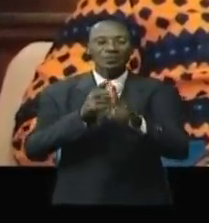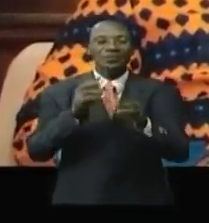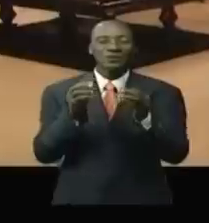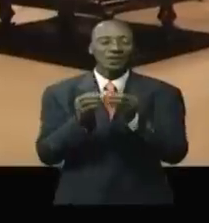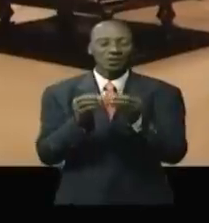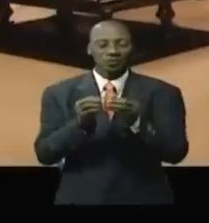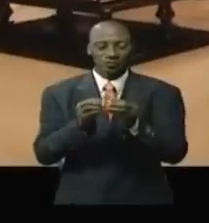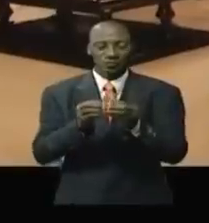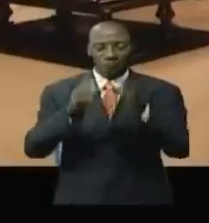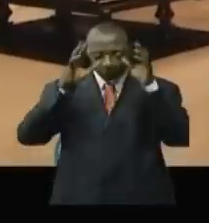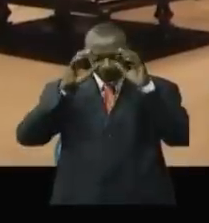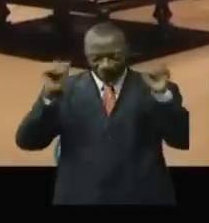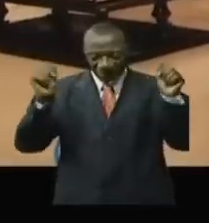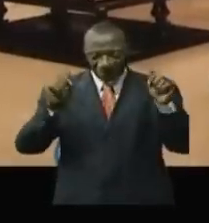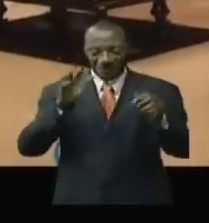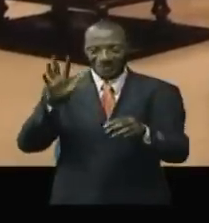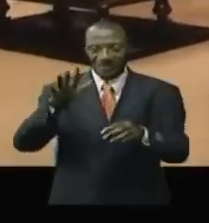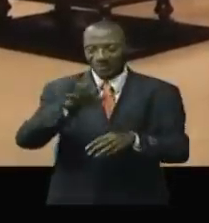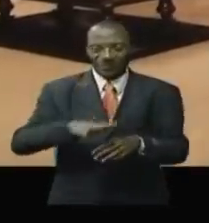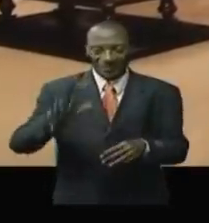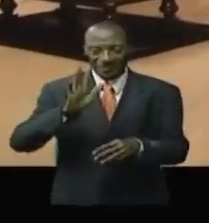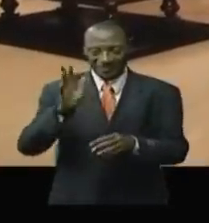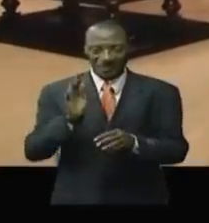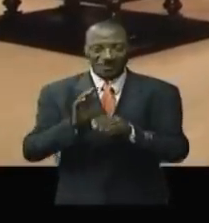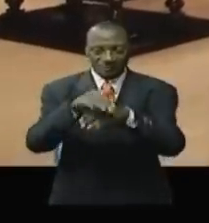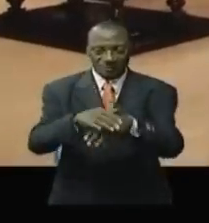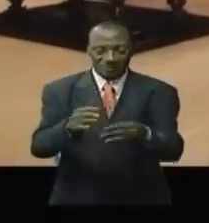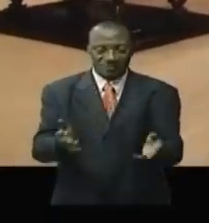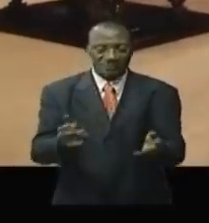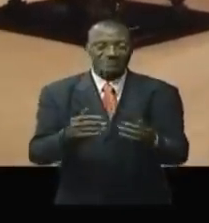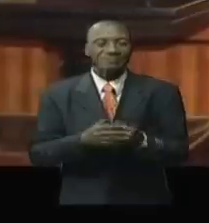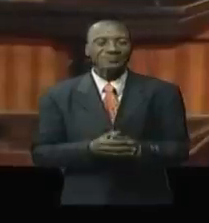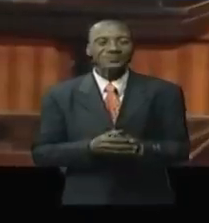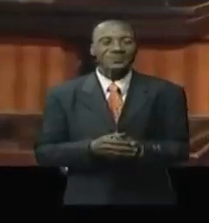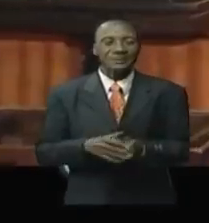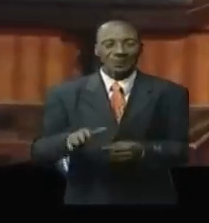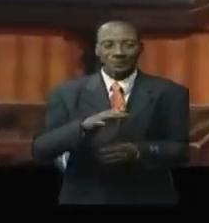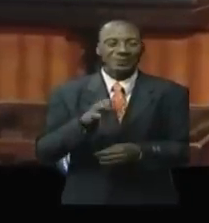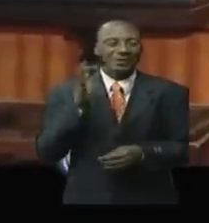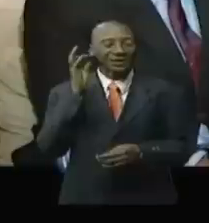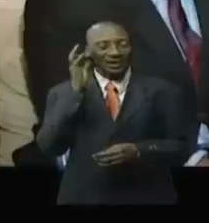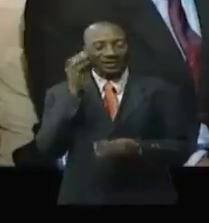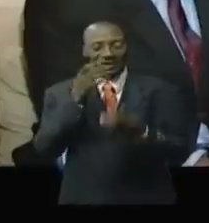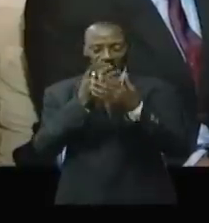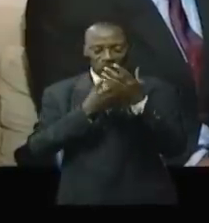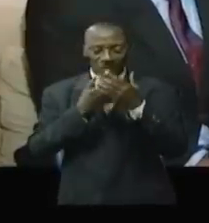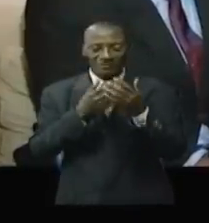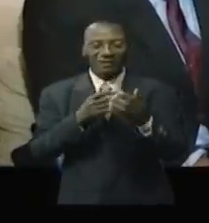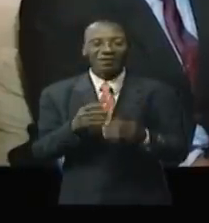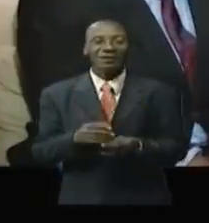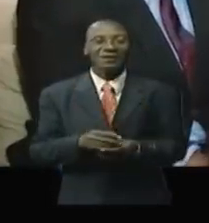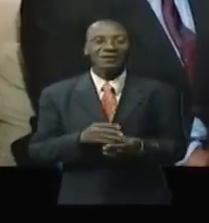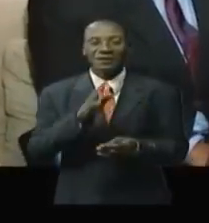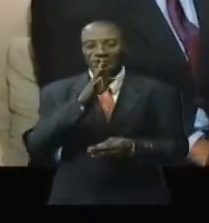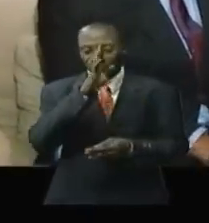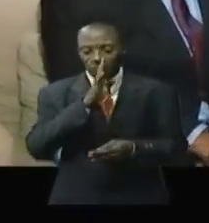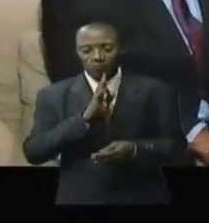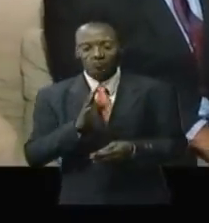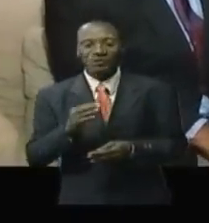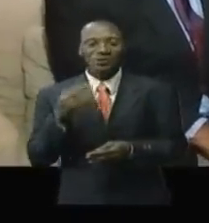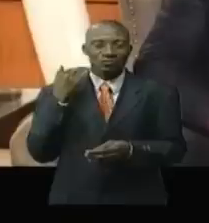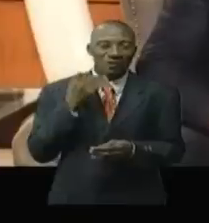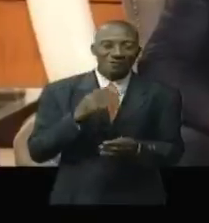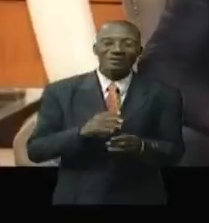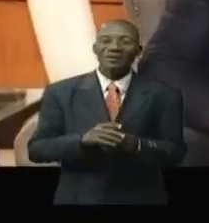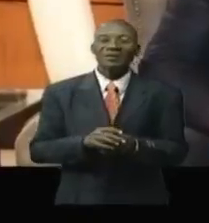l'État. Devant ses pairs de l'Ouganda, du Kenya, du Rwanda, du Burundi, du Sud-Soudan et de la